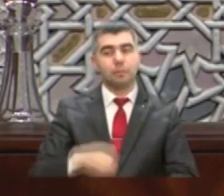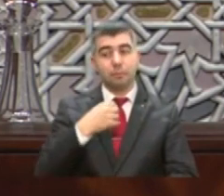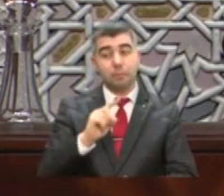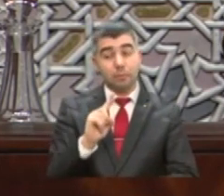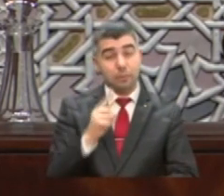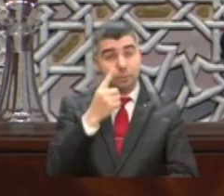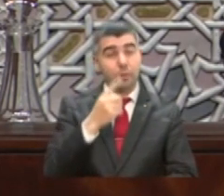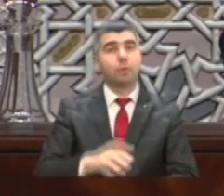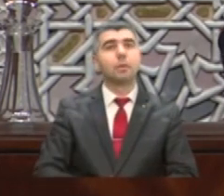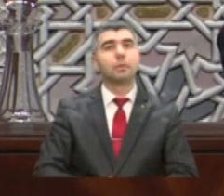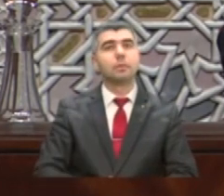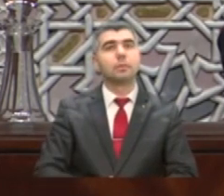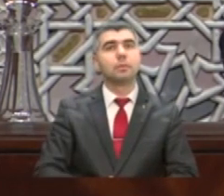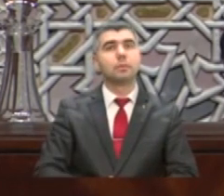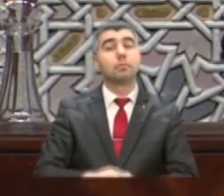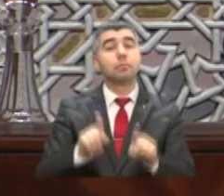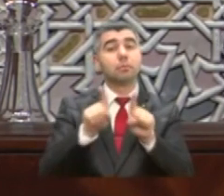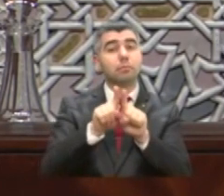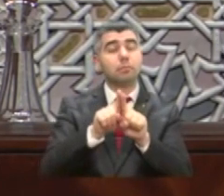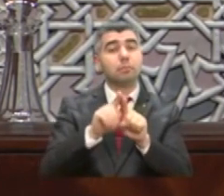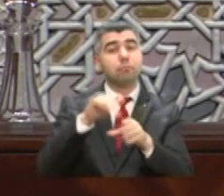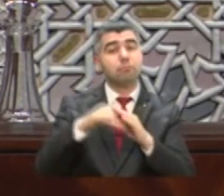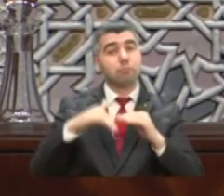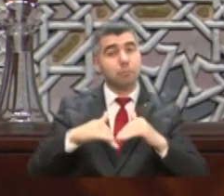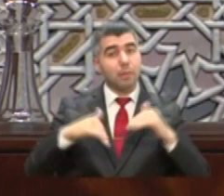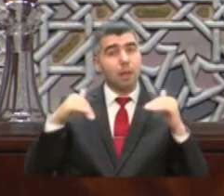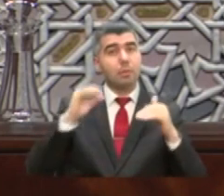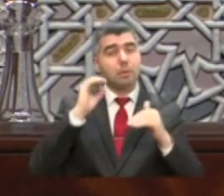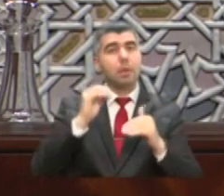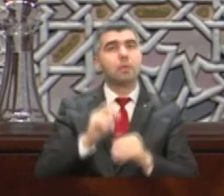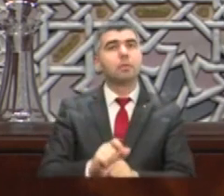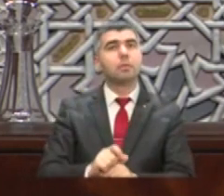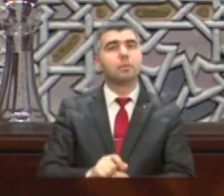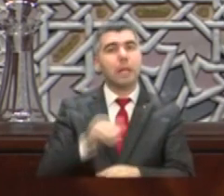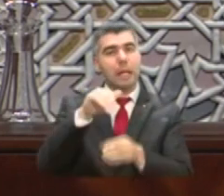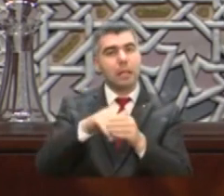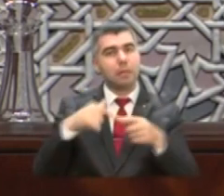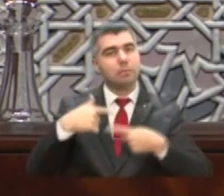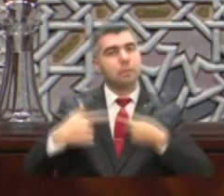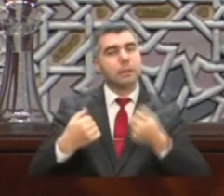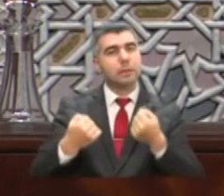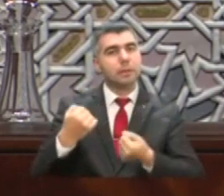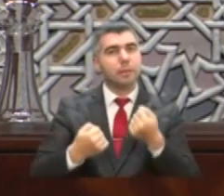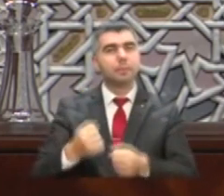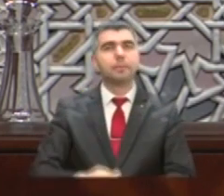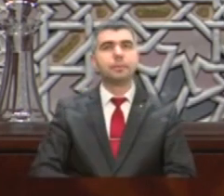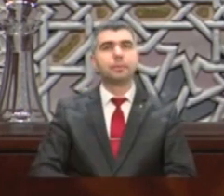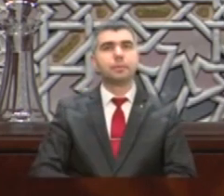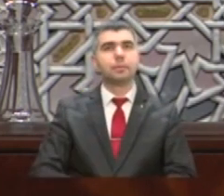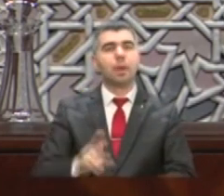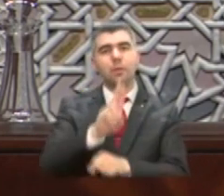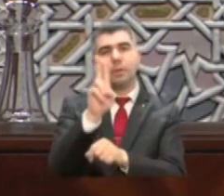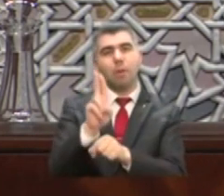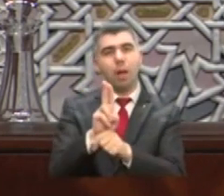الكلمة للنائب السيد هشام صابري باسم فريق الأسارة والمعاصرة لتقديم